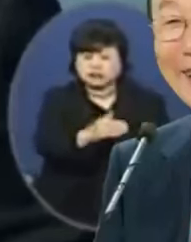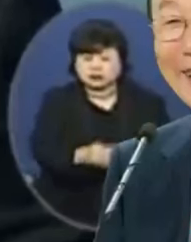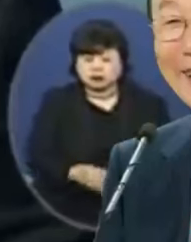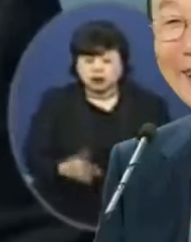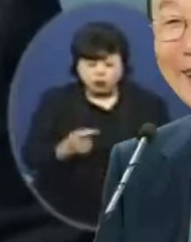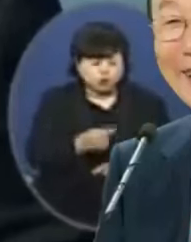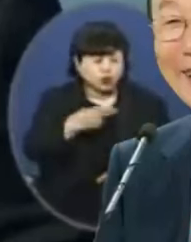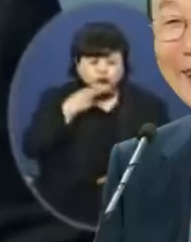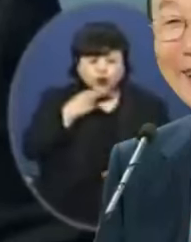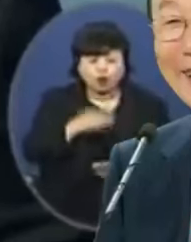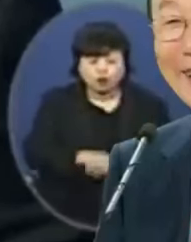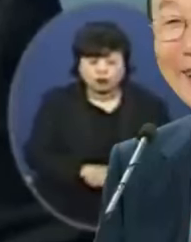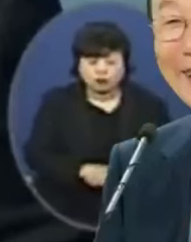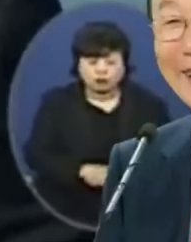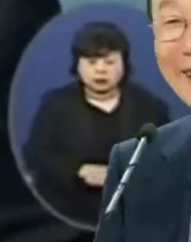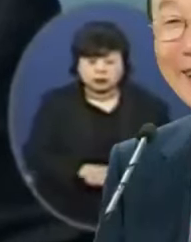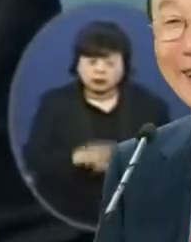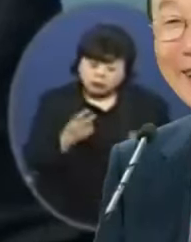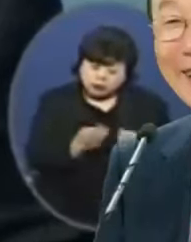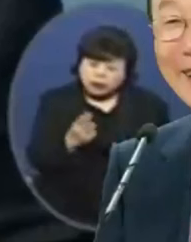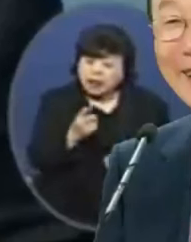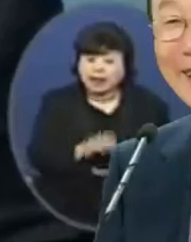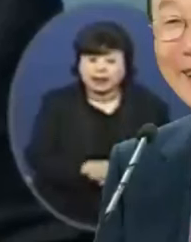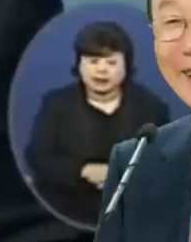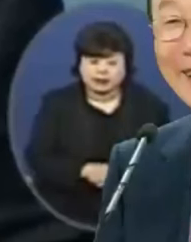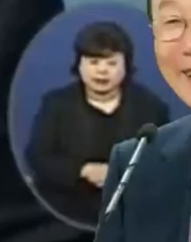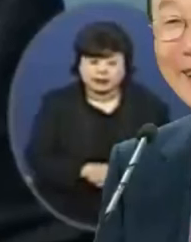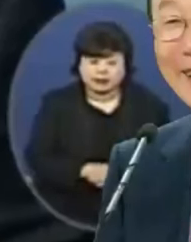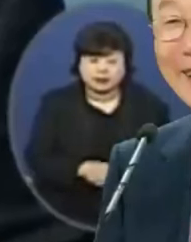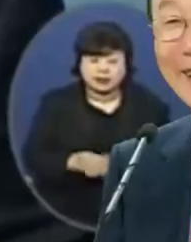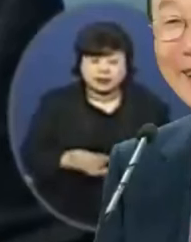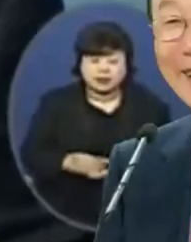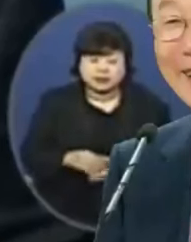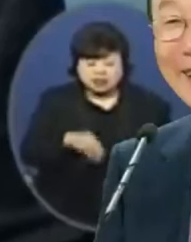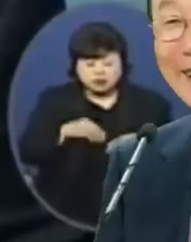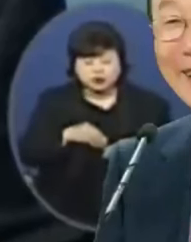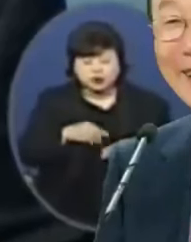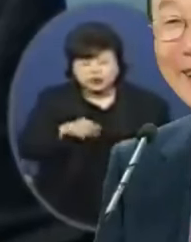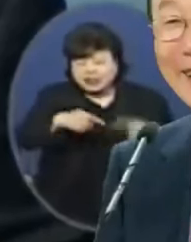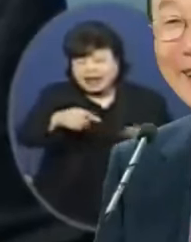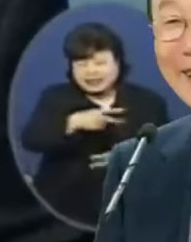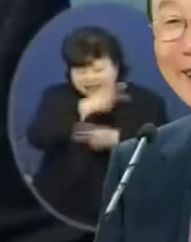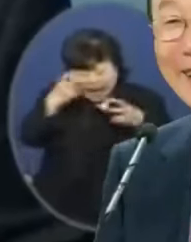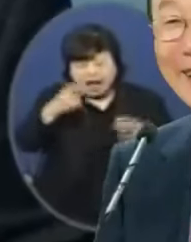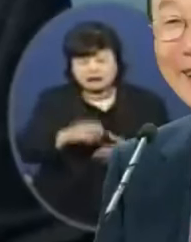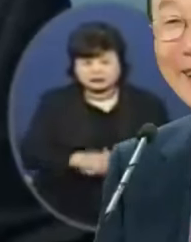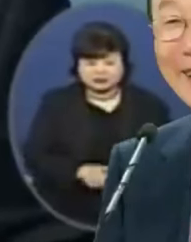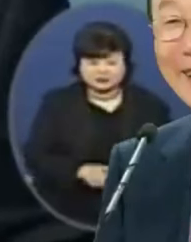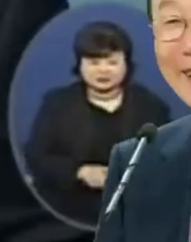없다. 그럼 어떻게 할까요? 이불로 들어가 자라.